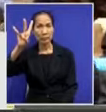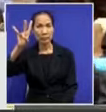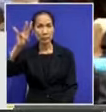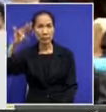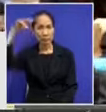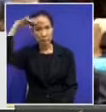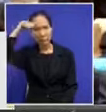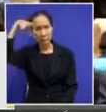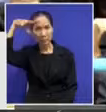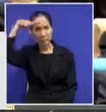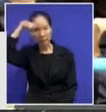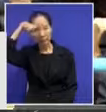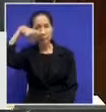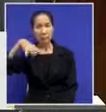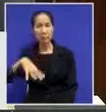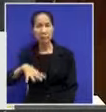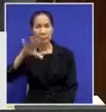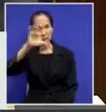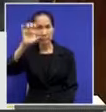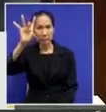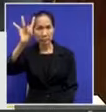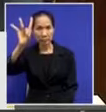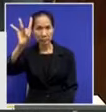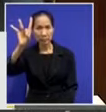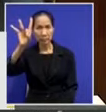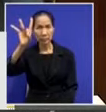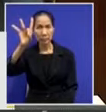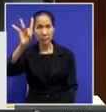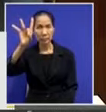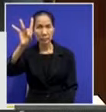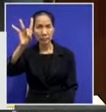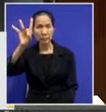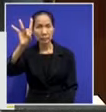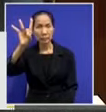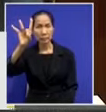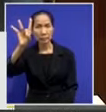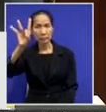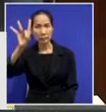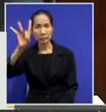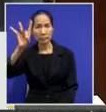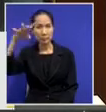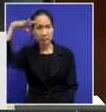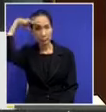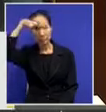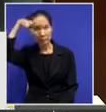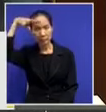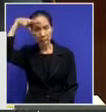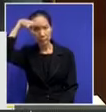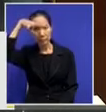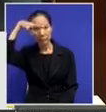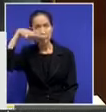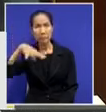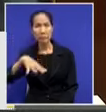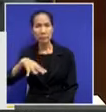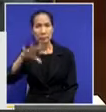ธนาธรจึงรุ่งเรืองกิจครับ 508นายวิสุทธิ์ชัยนรุณ นายธนาธรจึงรุ่งเรืองกิ